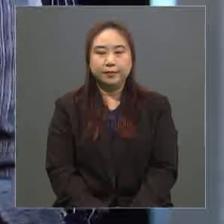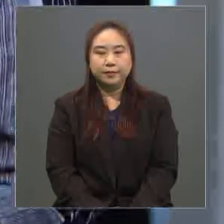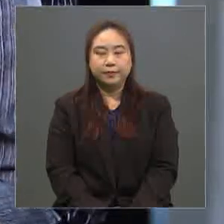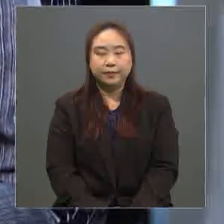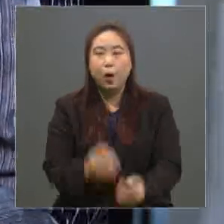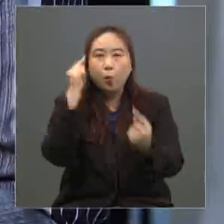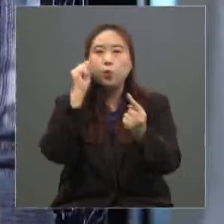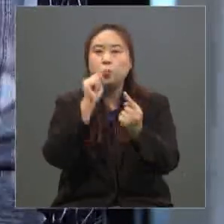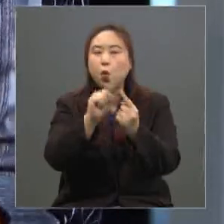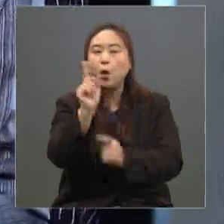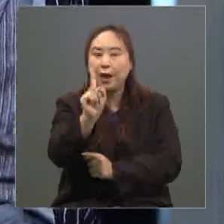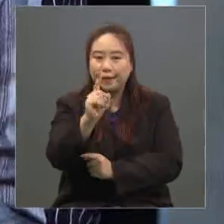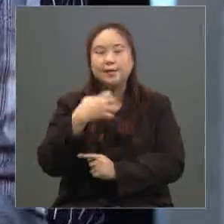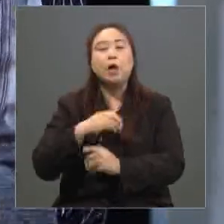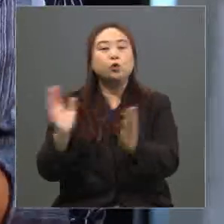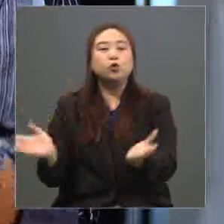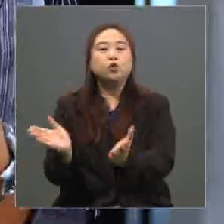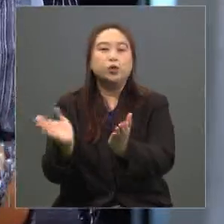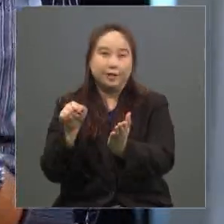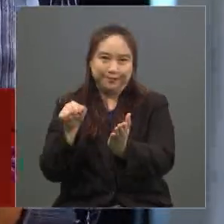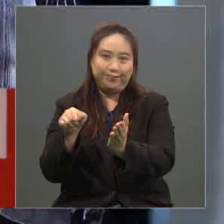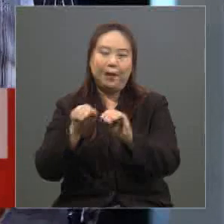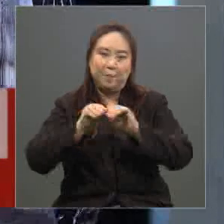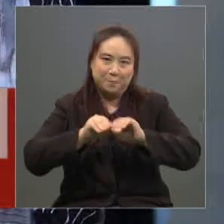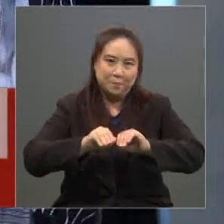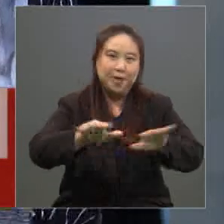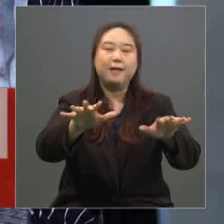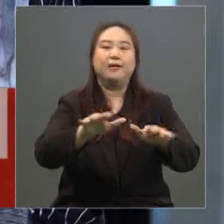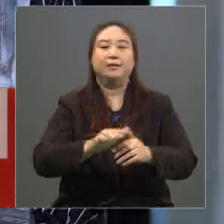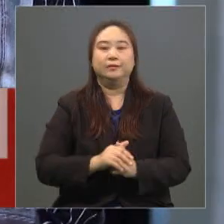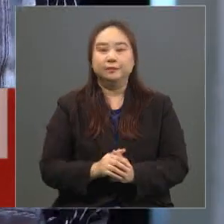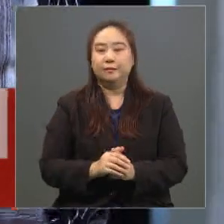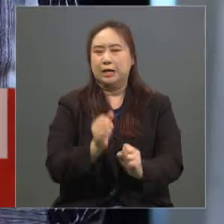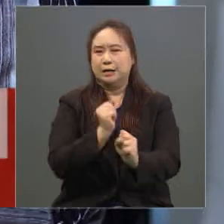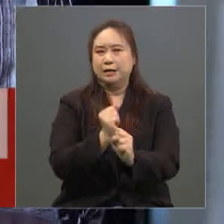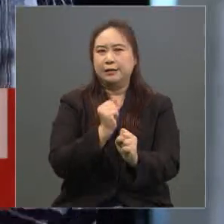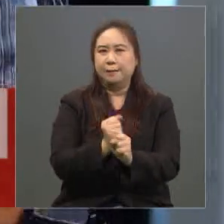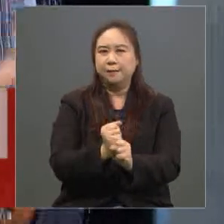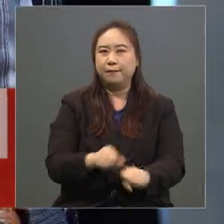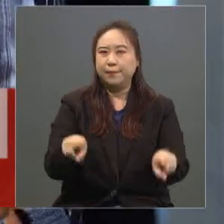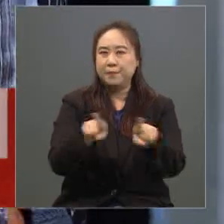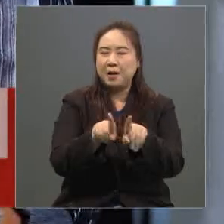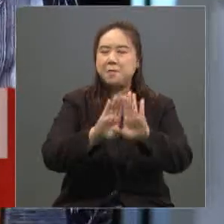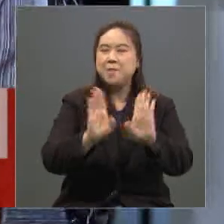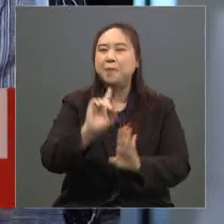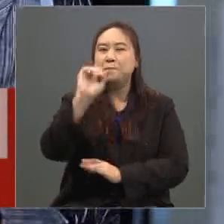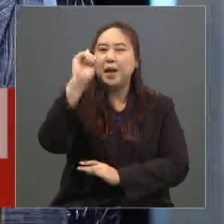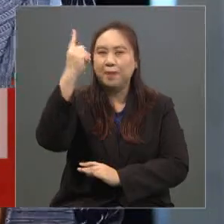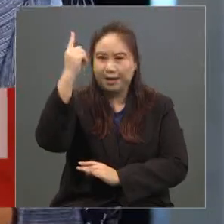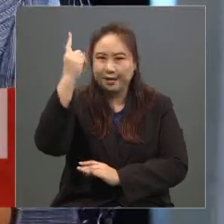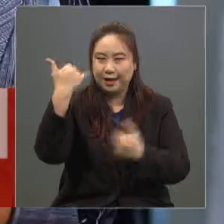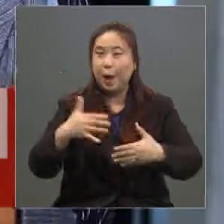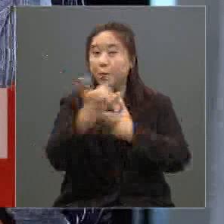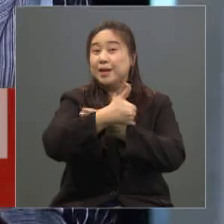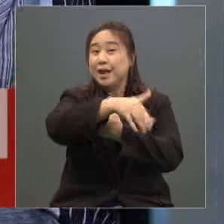จุดประสงค์คือในการส่งเสริมเผยแพร่ในการที่จะทำอะไรที่เป็นแบบใหม่ๆแล้วก็ให้ต่างประเ